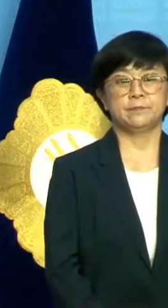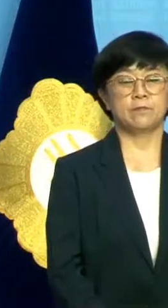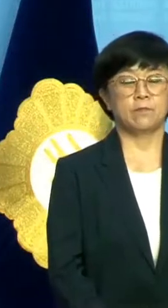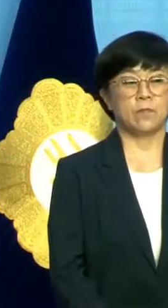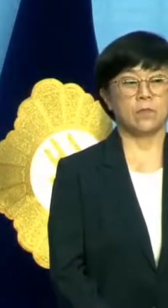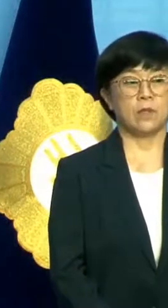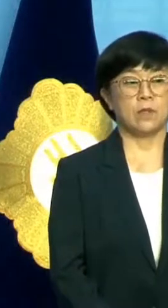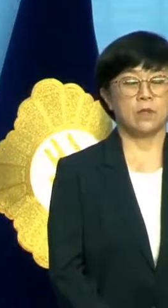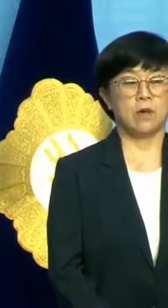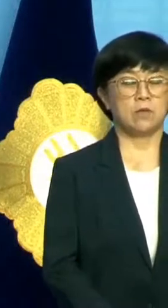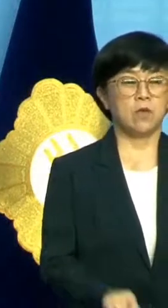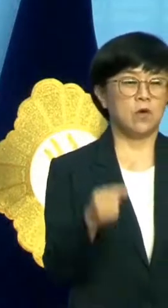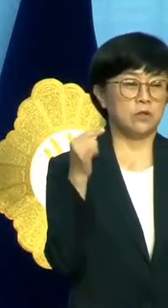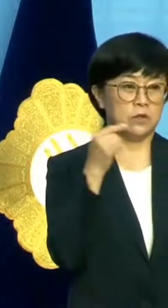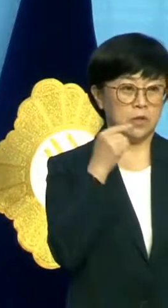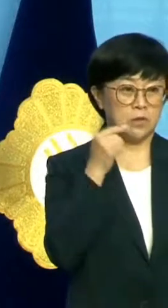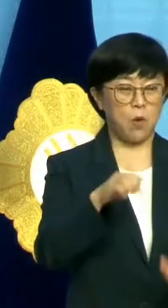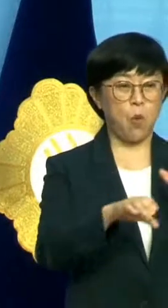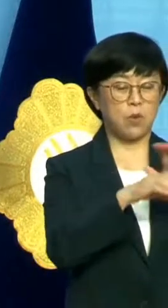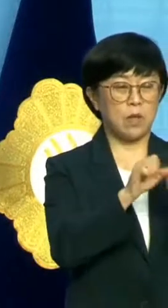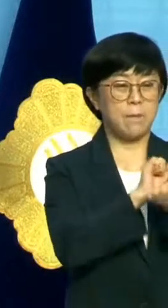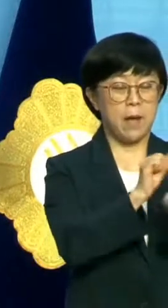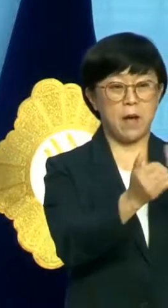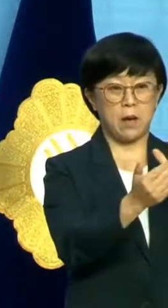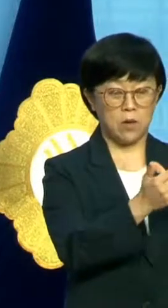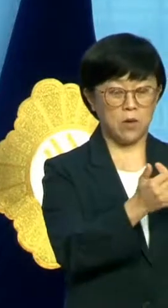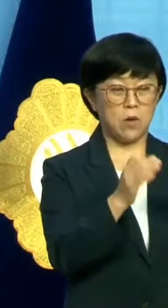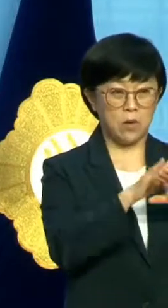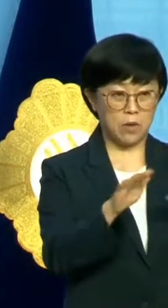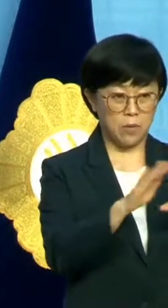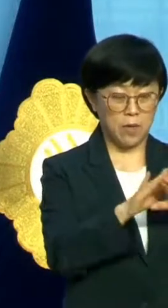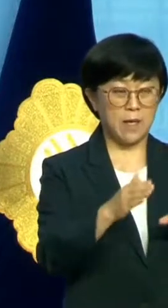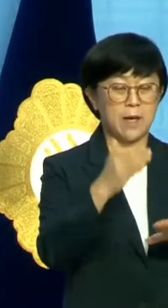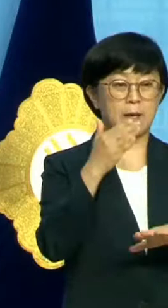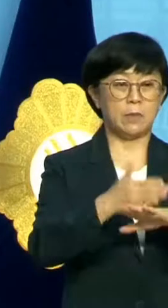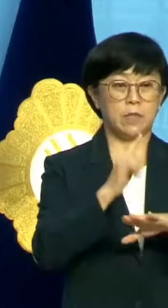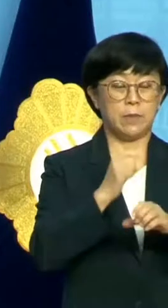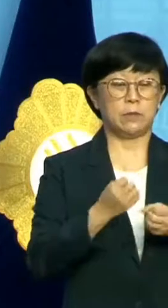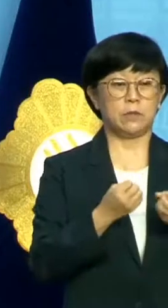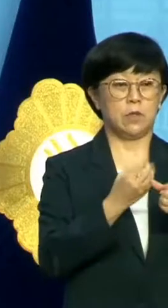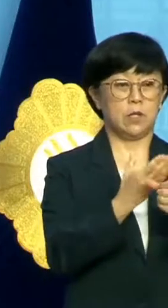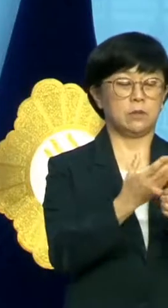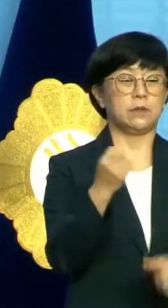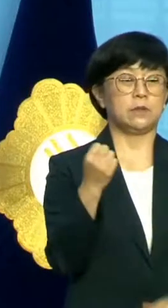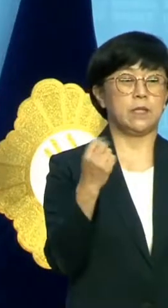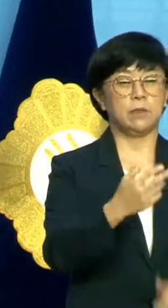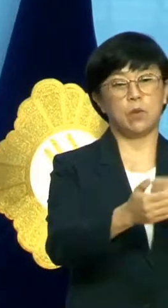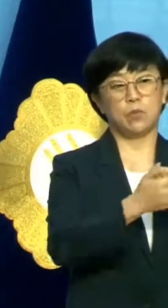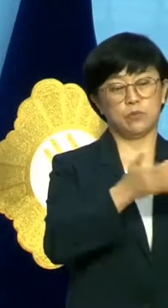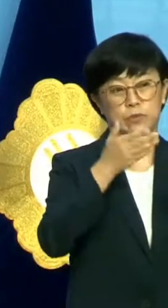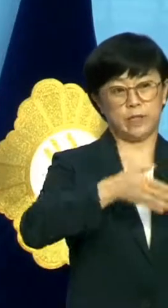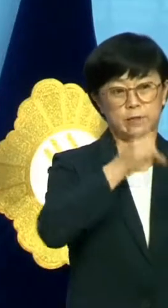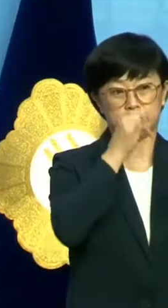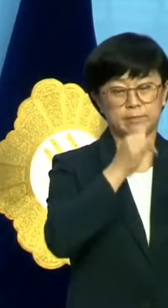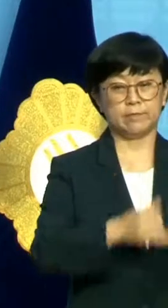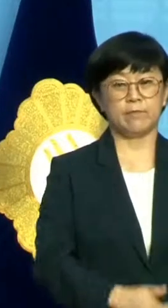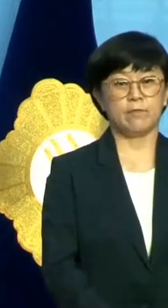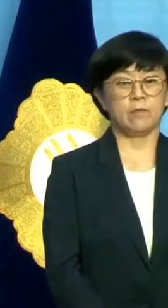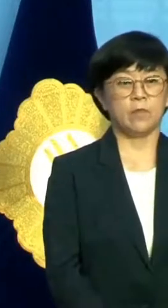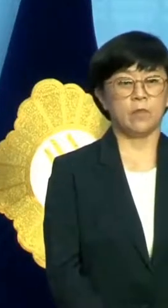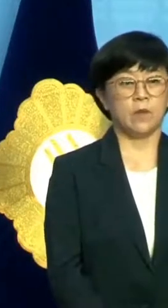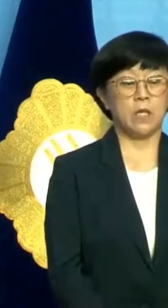먼저 강화된 코르 알고 방역 조치와 관련해서 감사의 말씀을 드립니다 동시에 다시 한번 협재 말씀을 요청드립니다